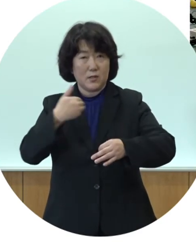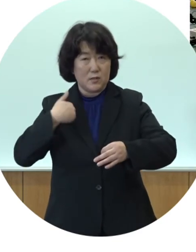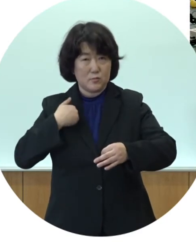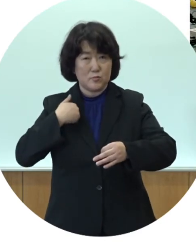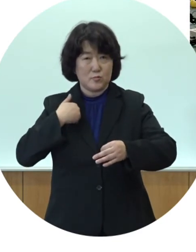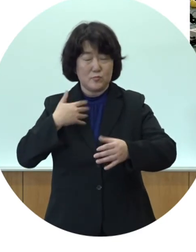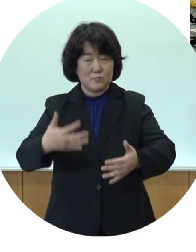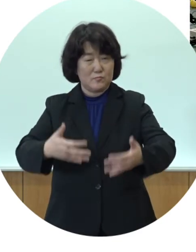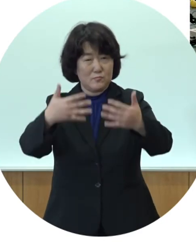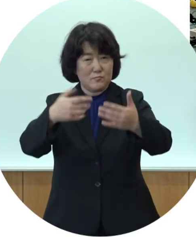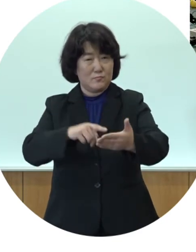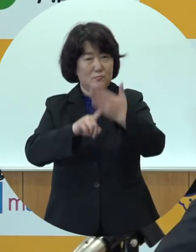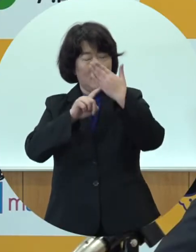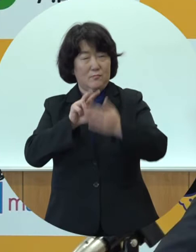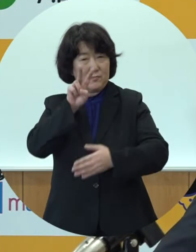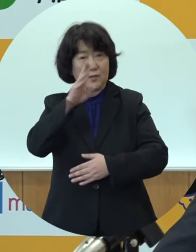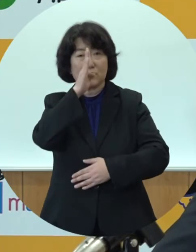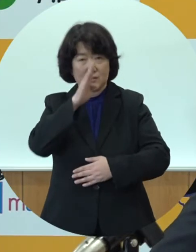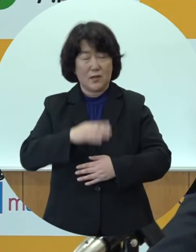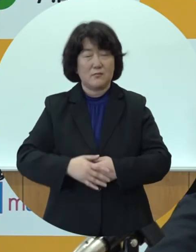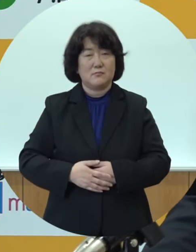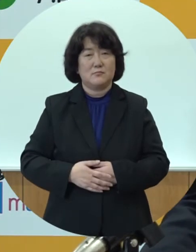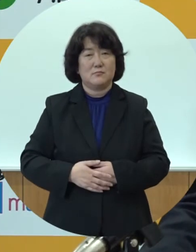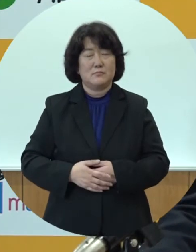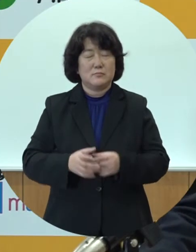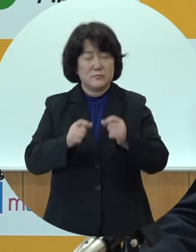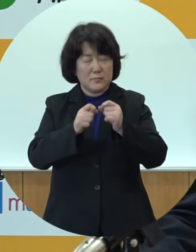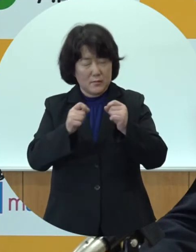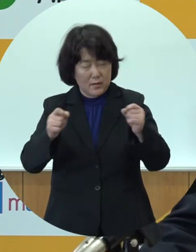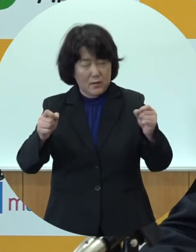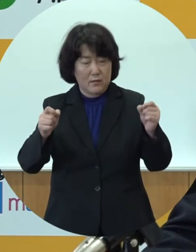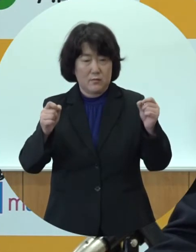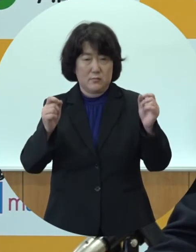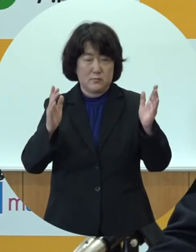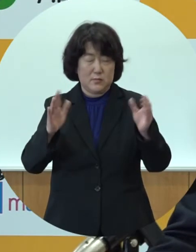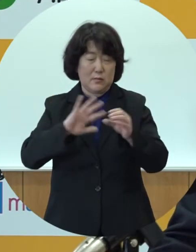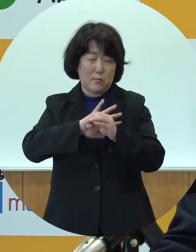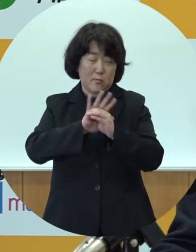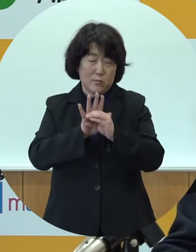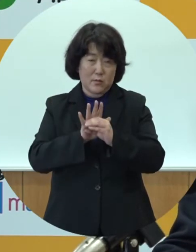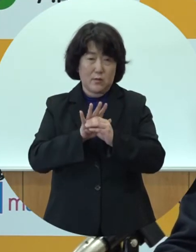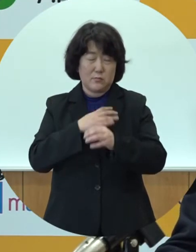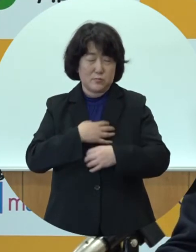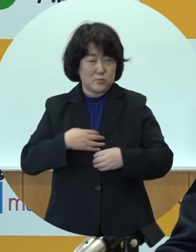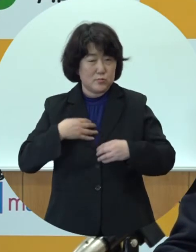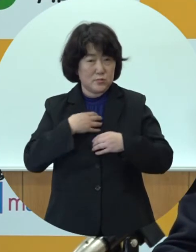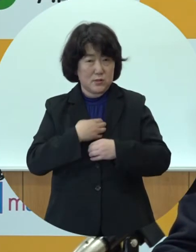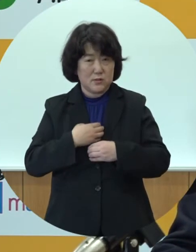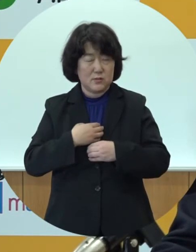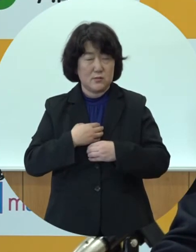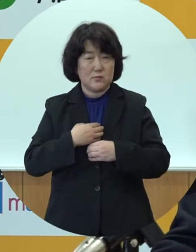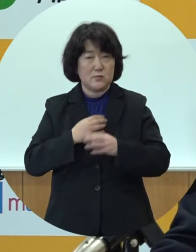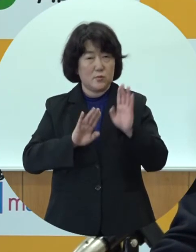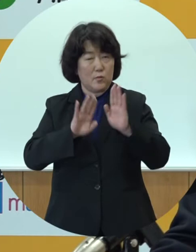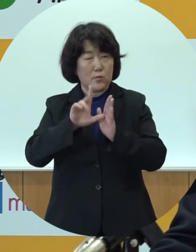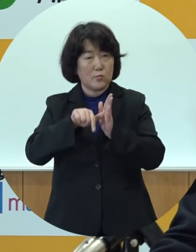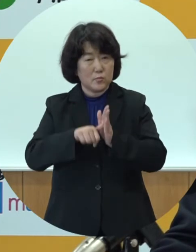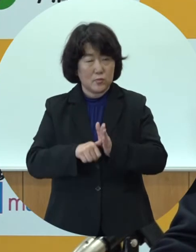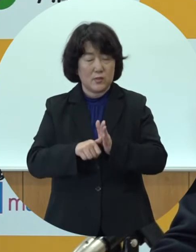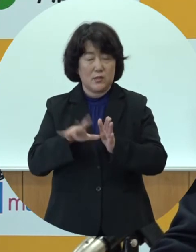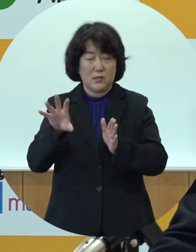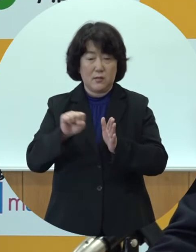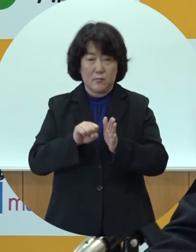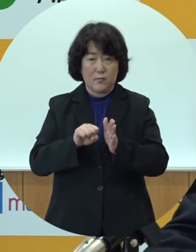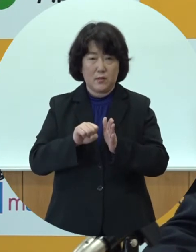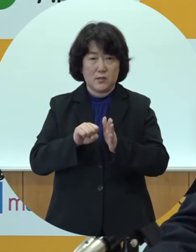てみてください。長引くコロナ禍で今治市に関心はありながら、そしてご縁はあり